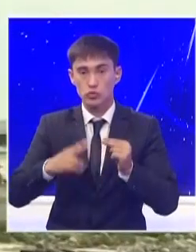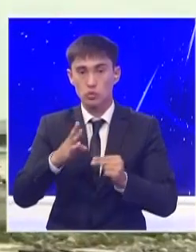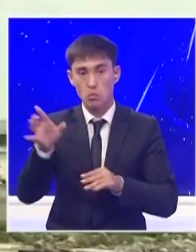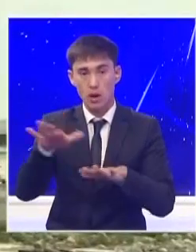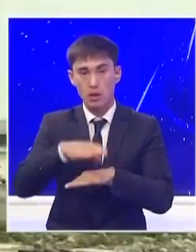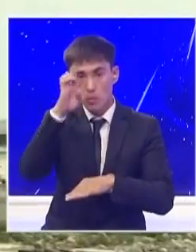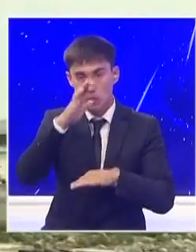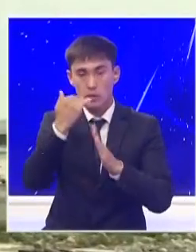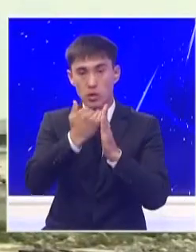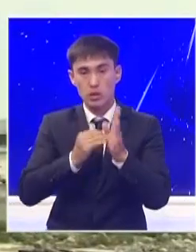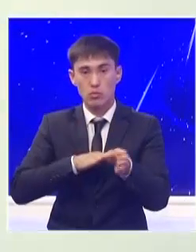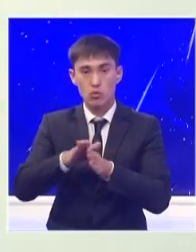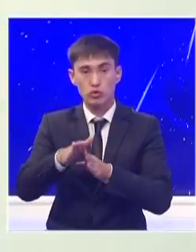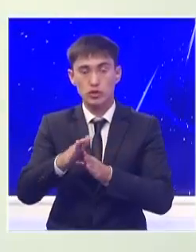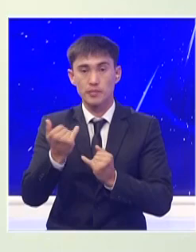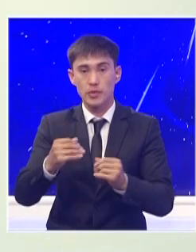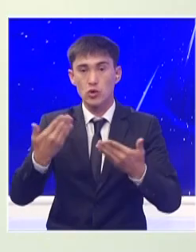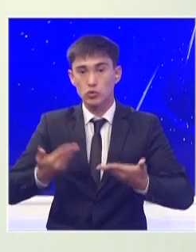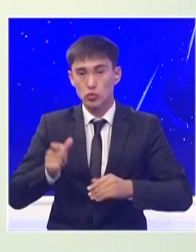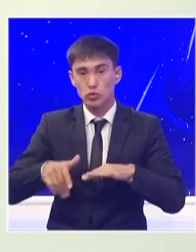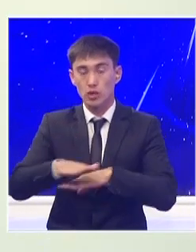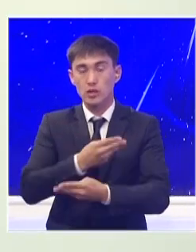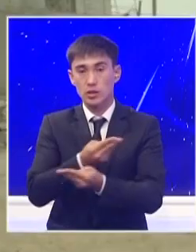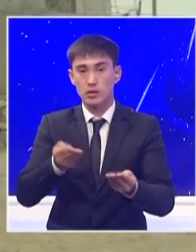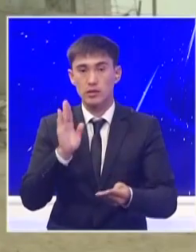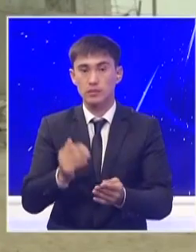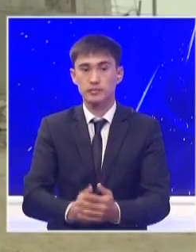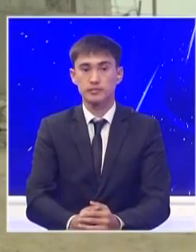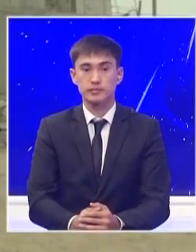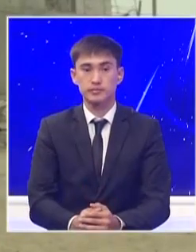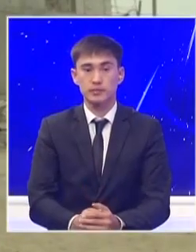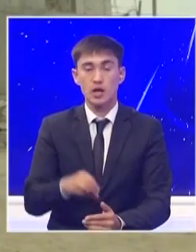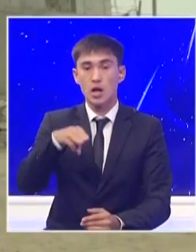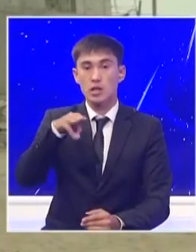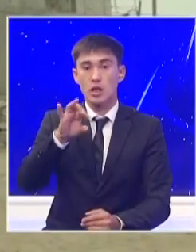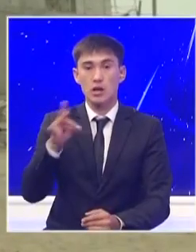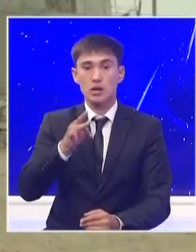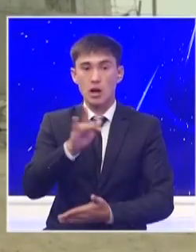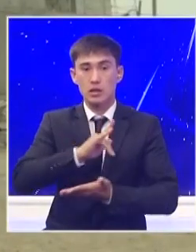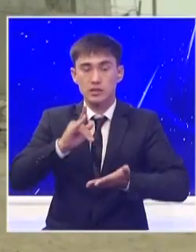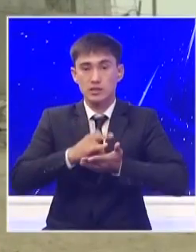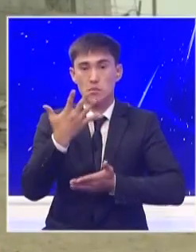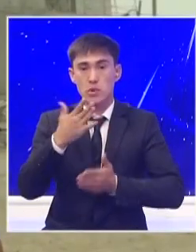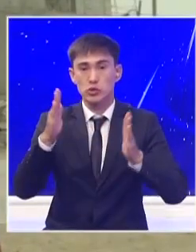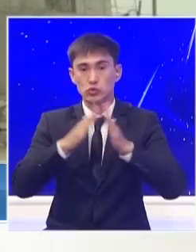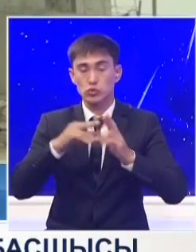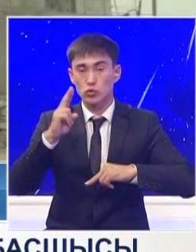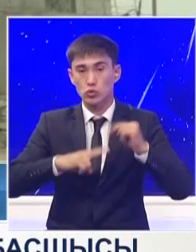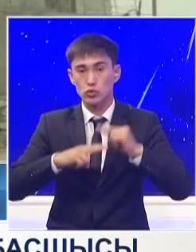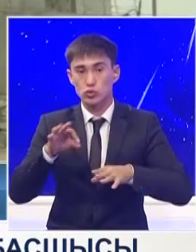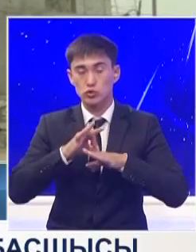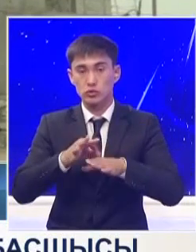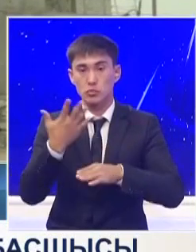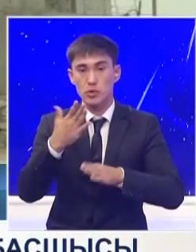мемлекеттік бағдарлама аясында іске асырылып, тұрғындарға табысталмақ. Талғар қаласында 5 үй құрылысы жүріп жатыр.